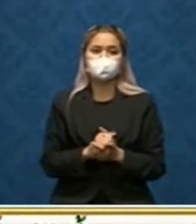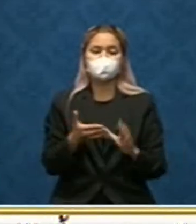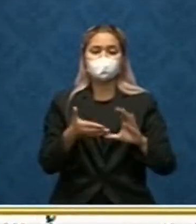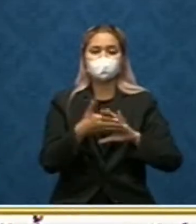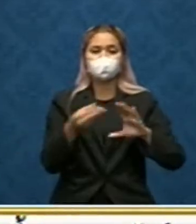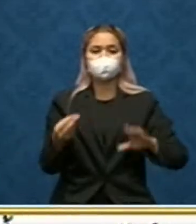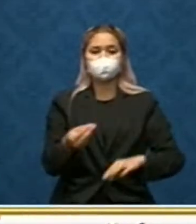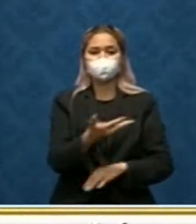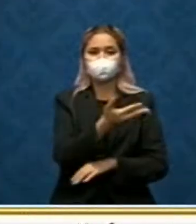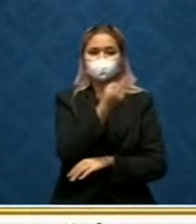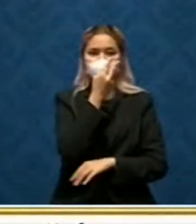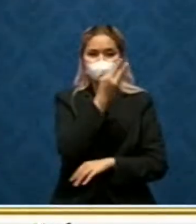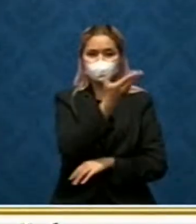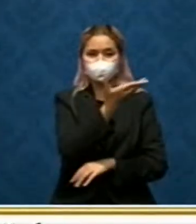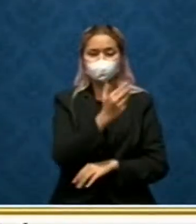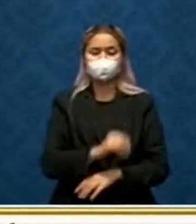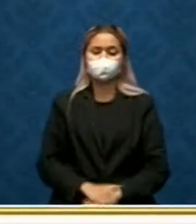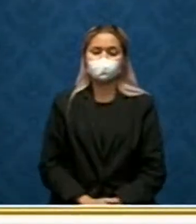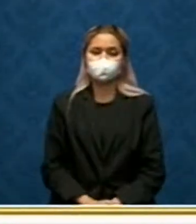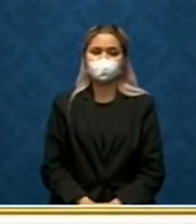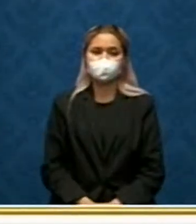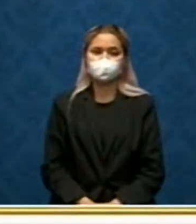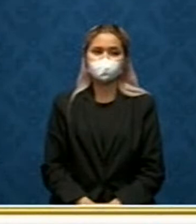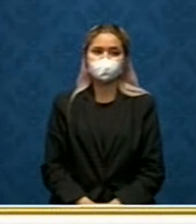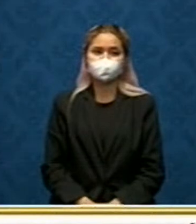ตไปครับ